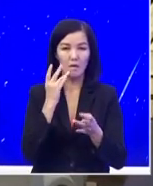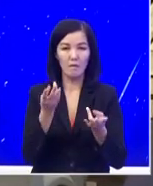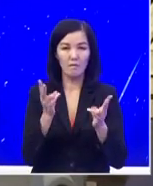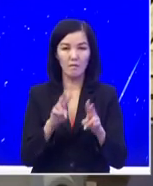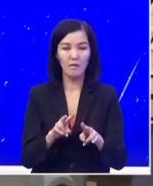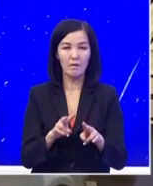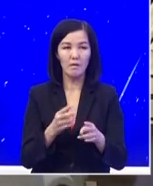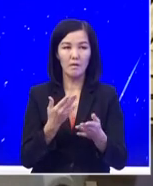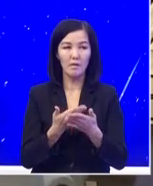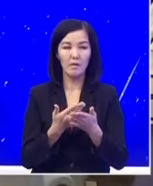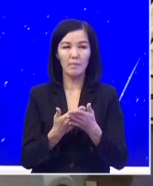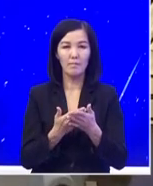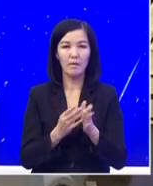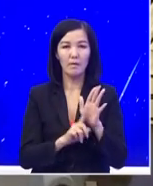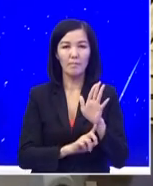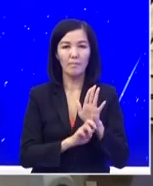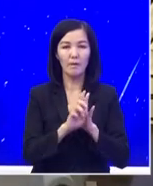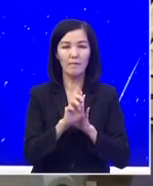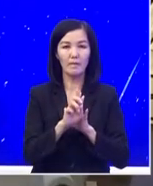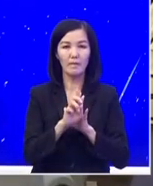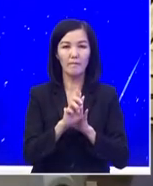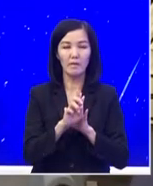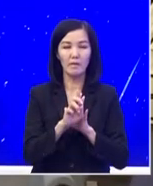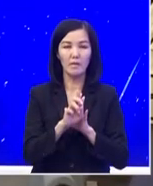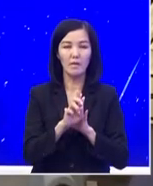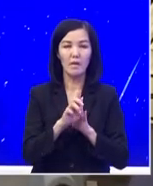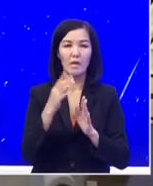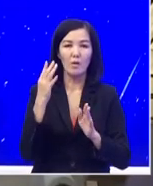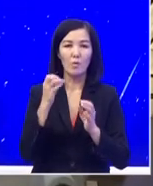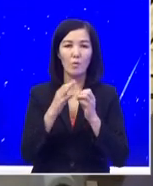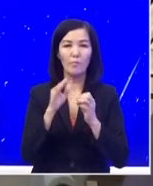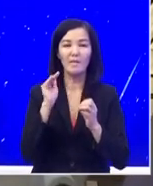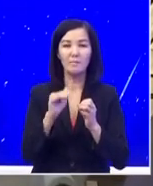православный гроптар 15 мыңнан тұрады, қоршаулар 40 мыңнан басталады.